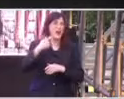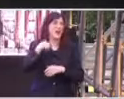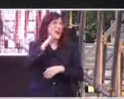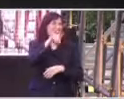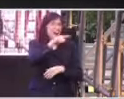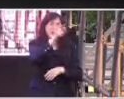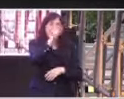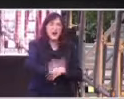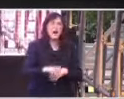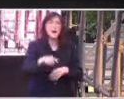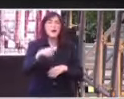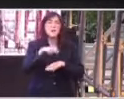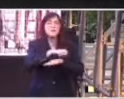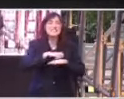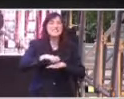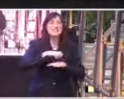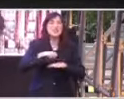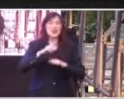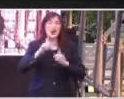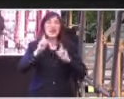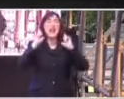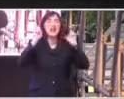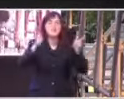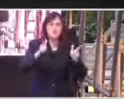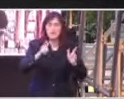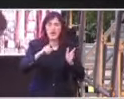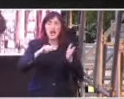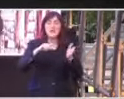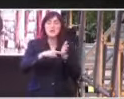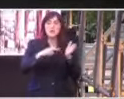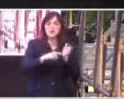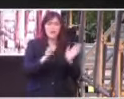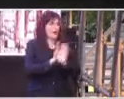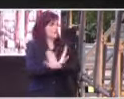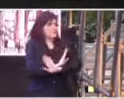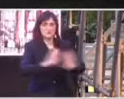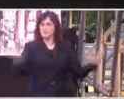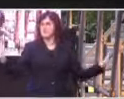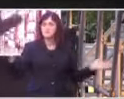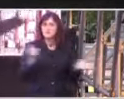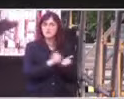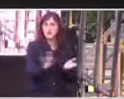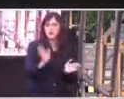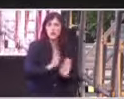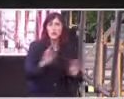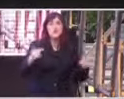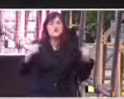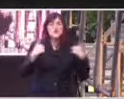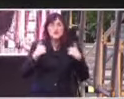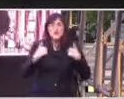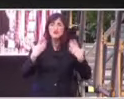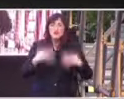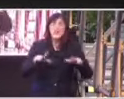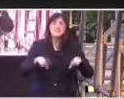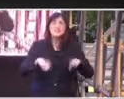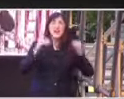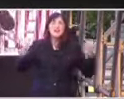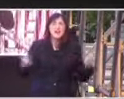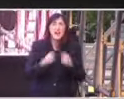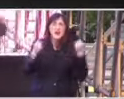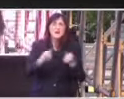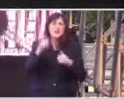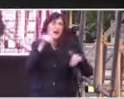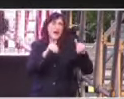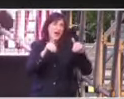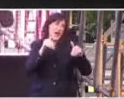Noi siamo quelli che non abbiamo cominciato la campagna elettorale sulle tasse perché quando è toccato a noi